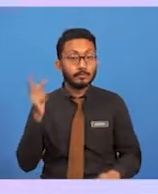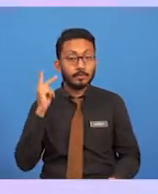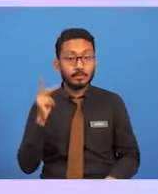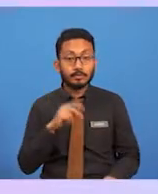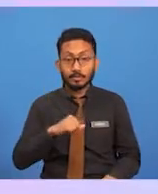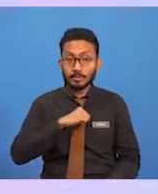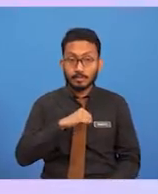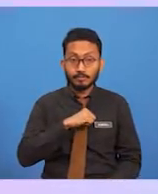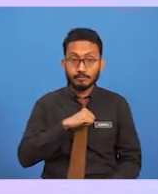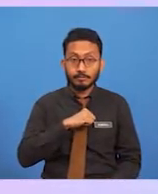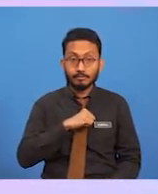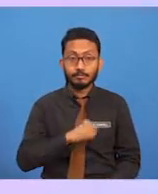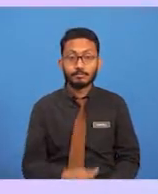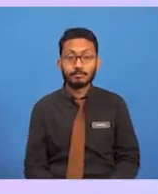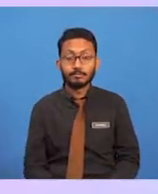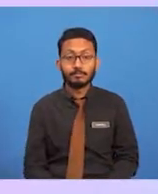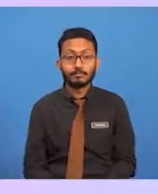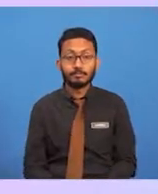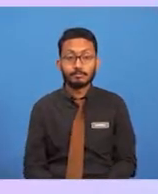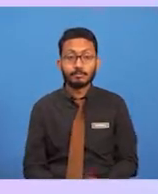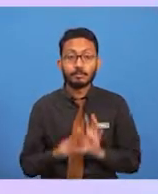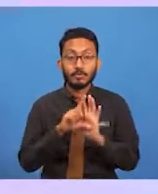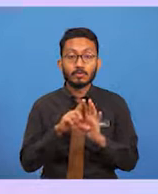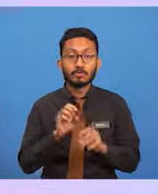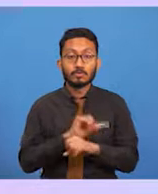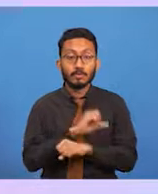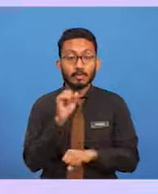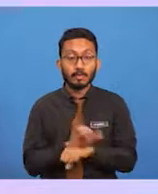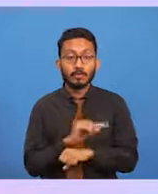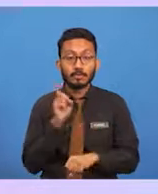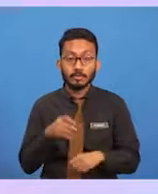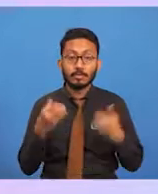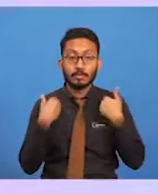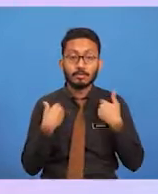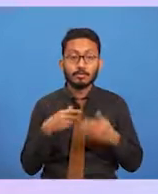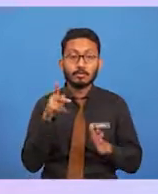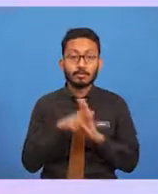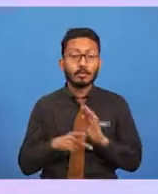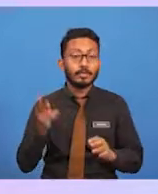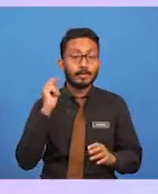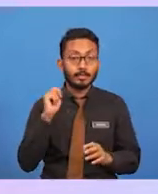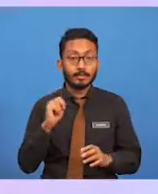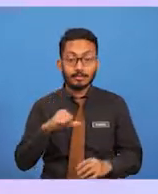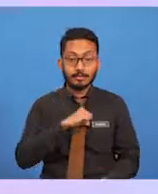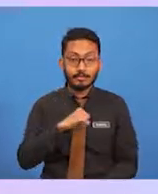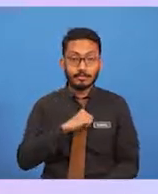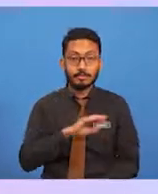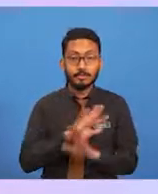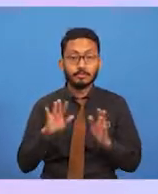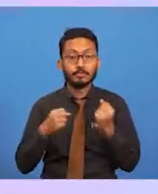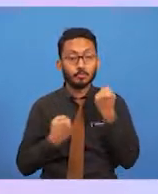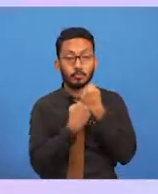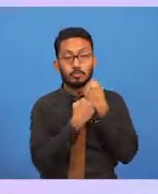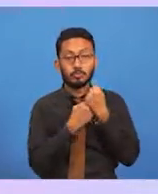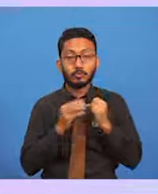tersendiri. Penampilan logo syarikat mestilah mempunyai kekuatan tersendiri tanpa